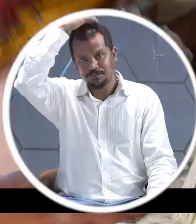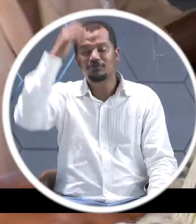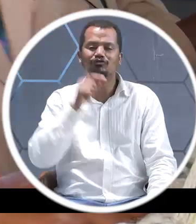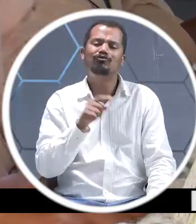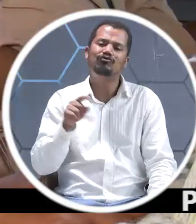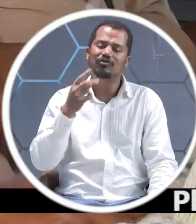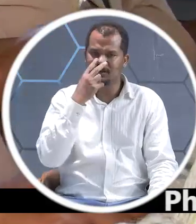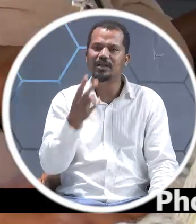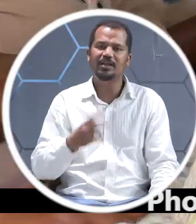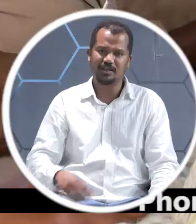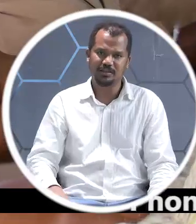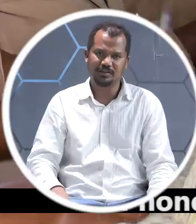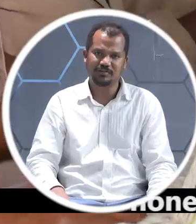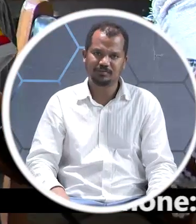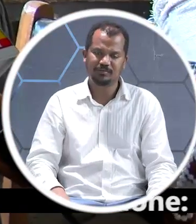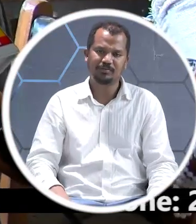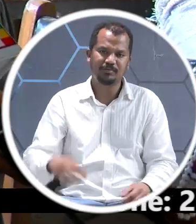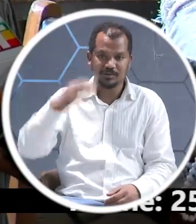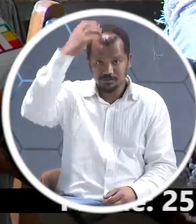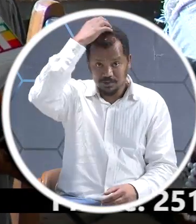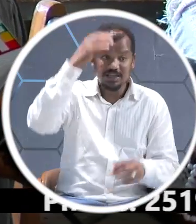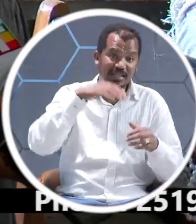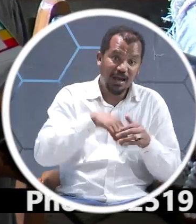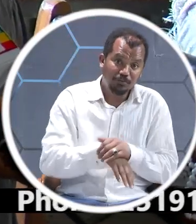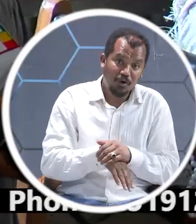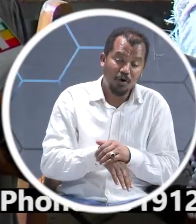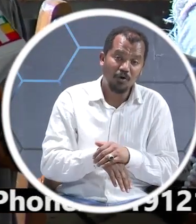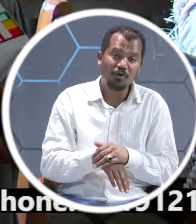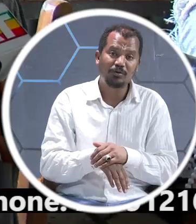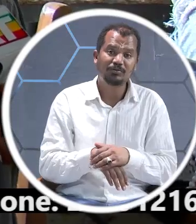منگست سرسون بیاید دستیلان الان منگست گفتو